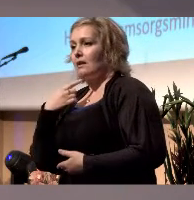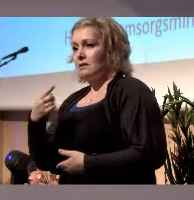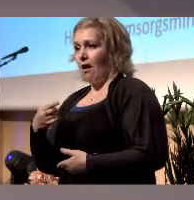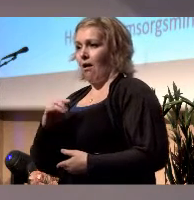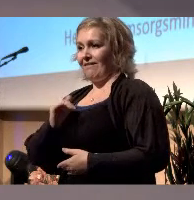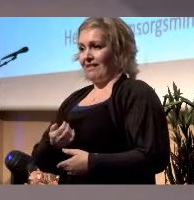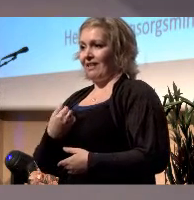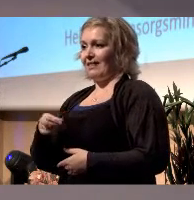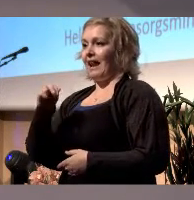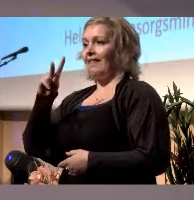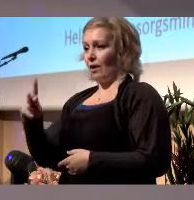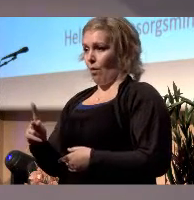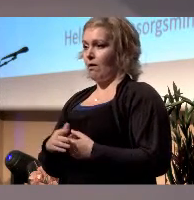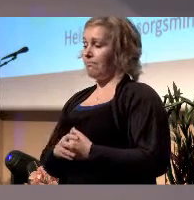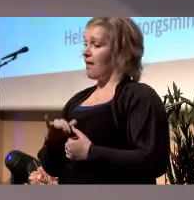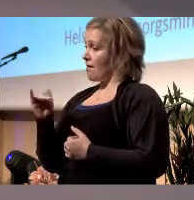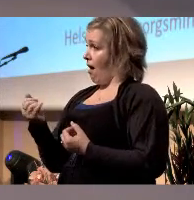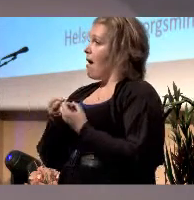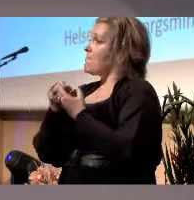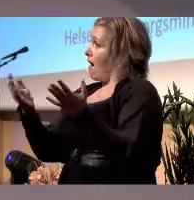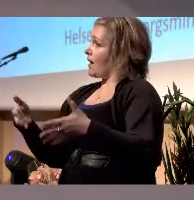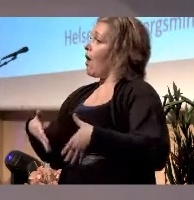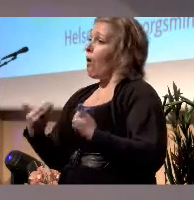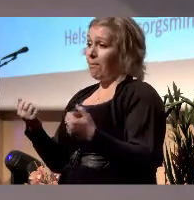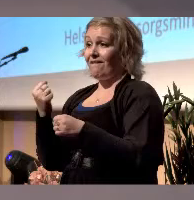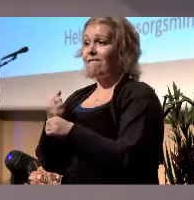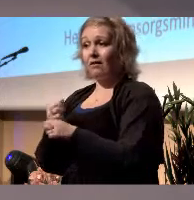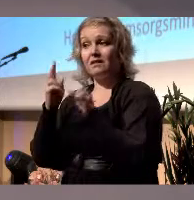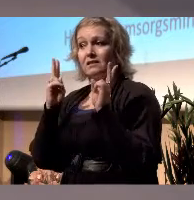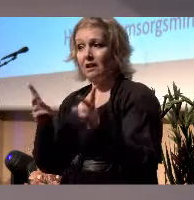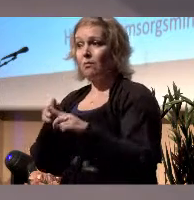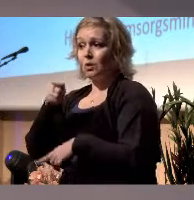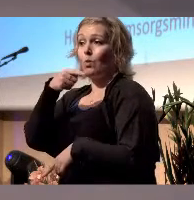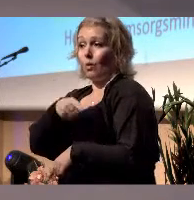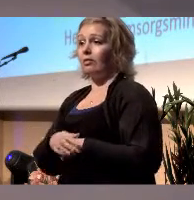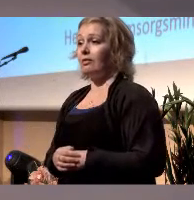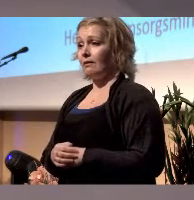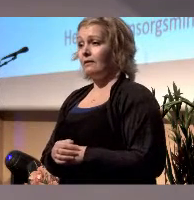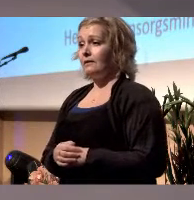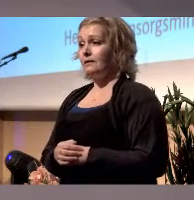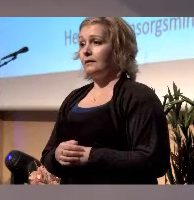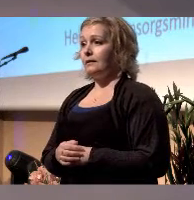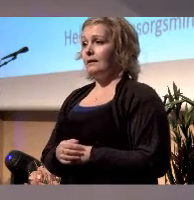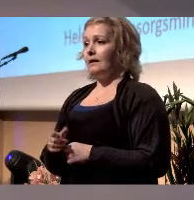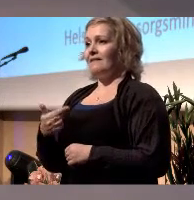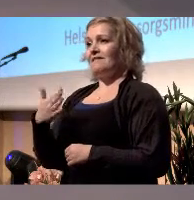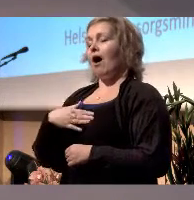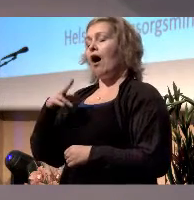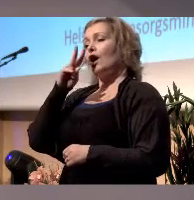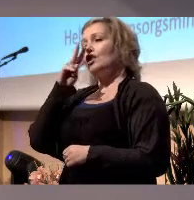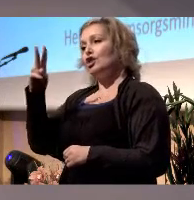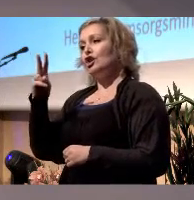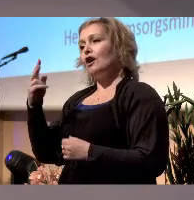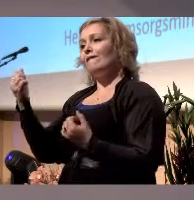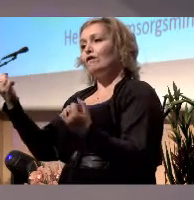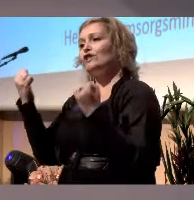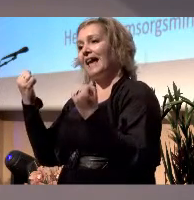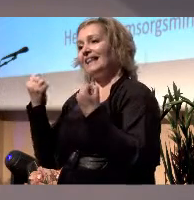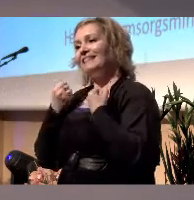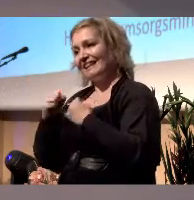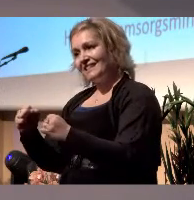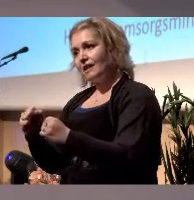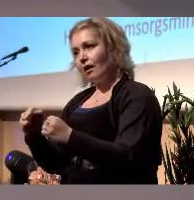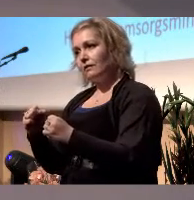NRK. Ja, mange opplever faktisk det samme som henne. Vi vil ha en ny, forsterket